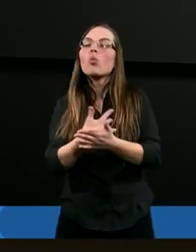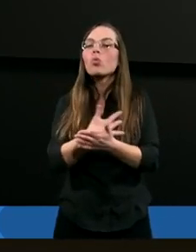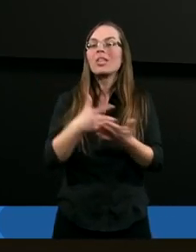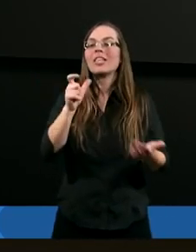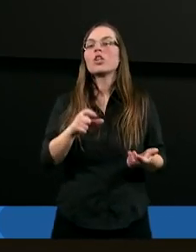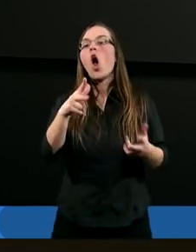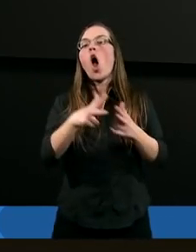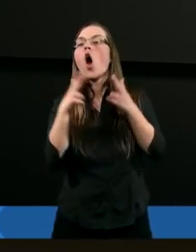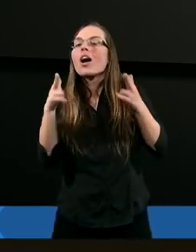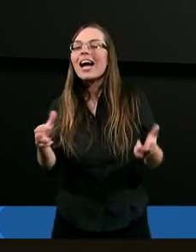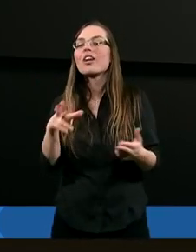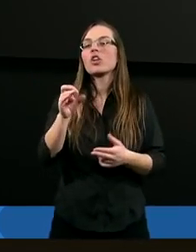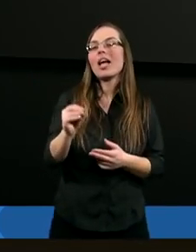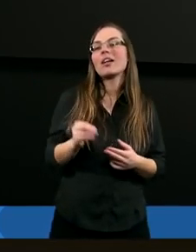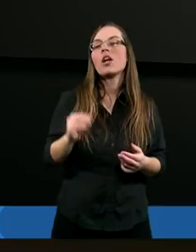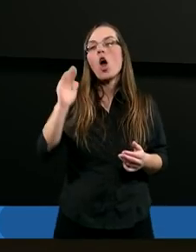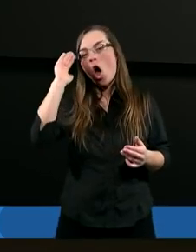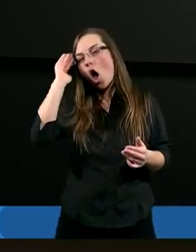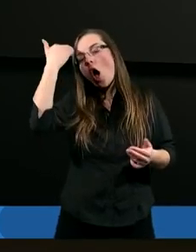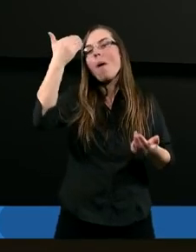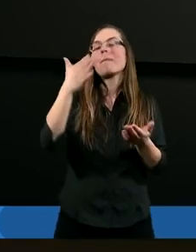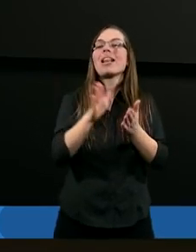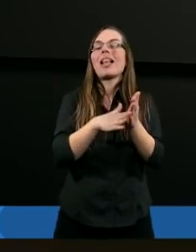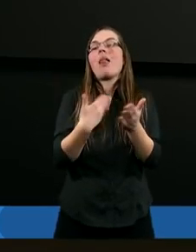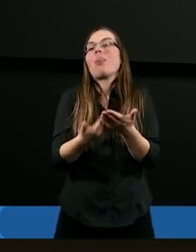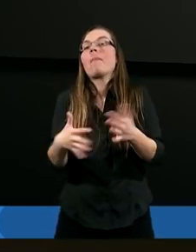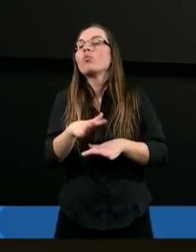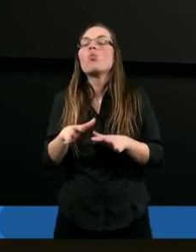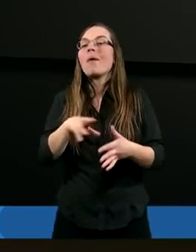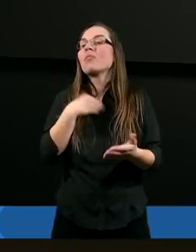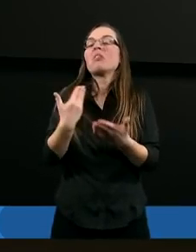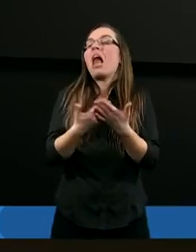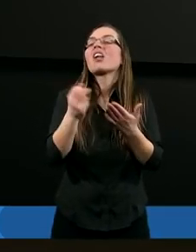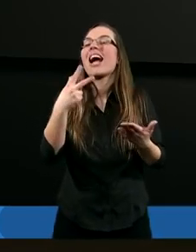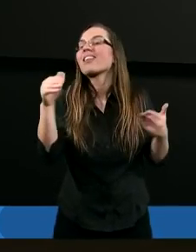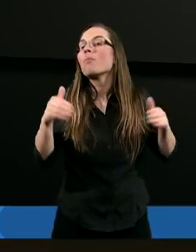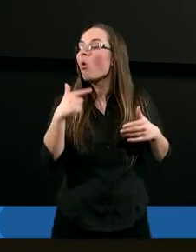określenia opętany Duchem Świętym.